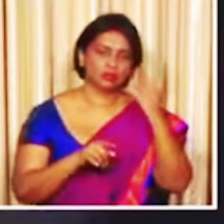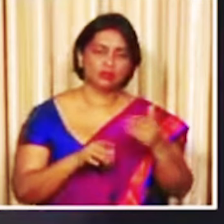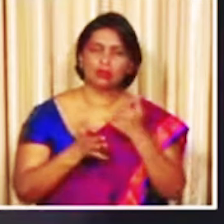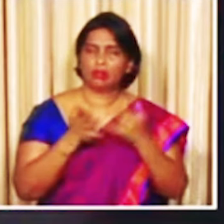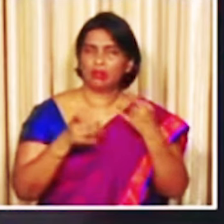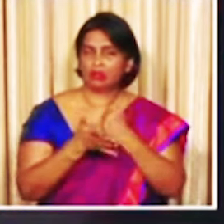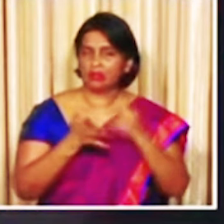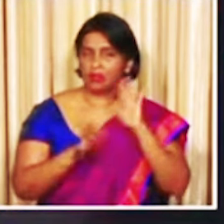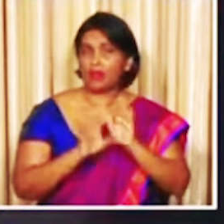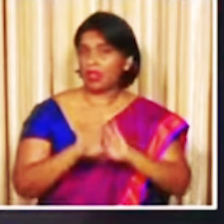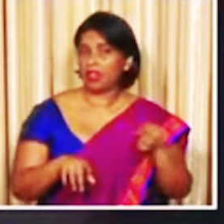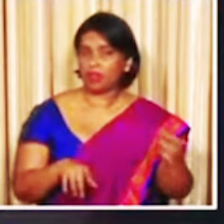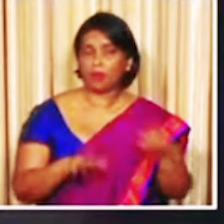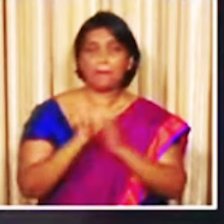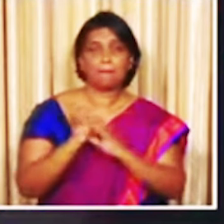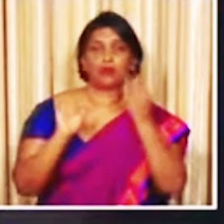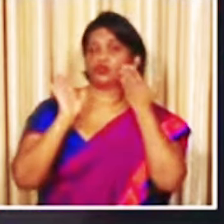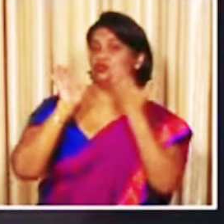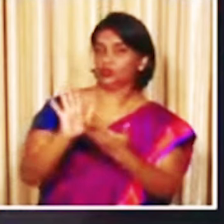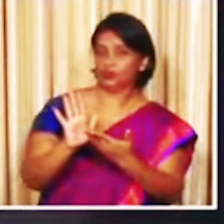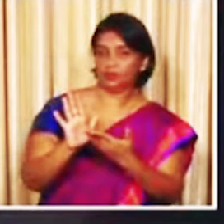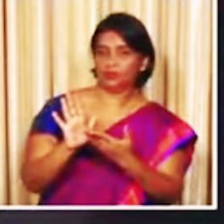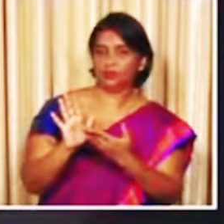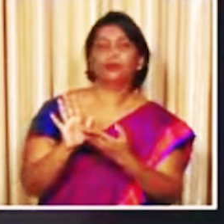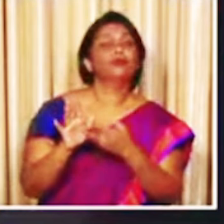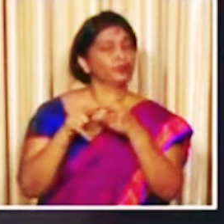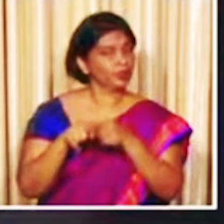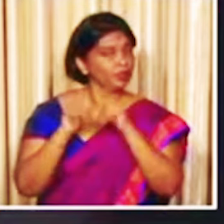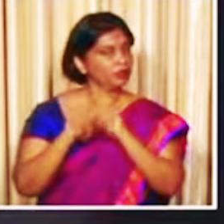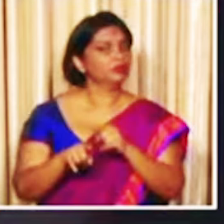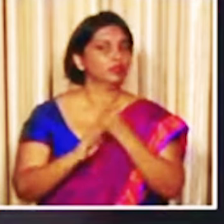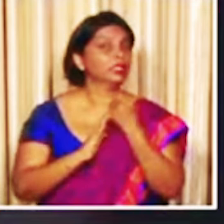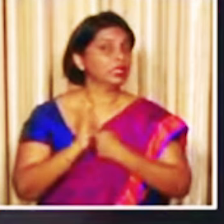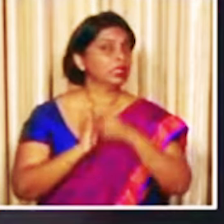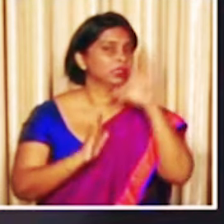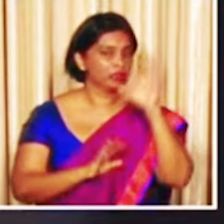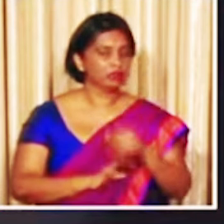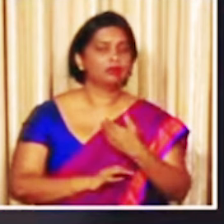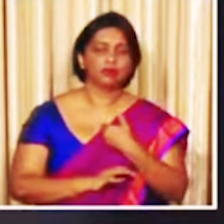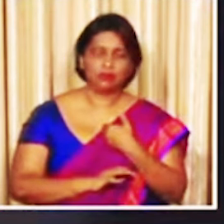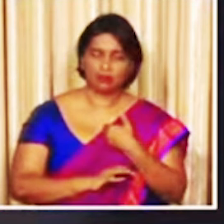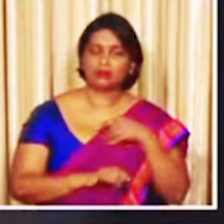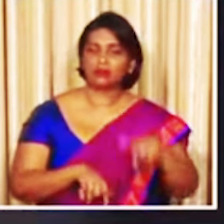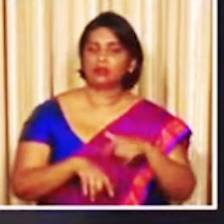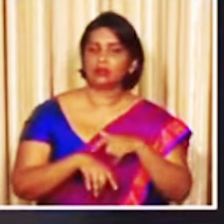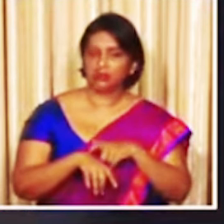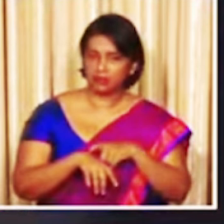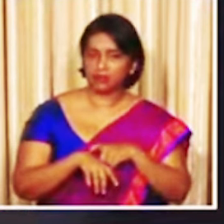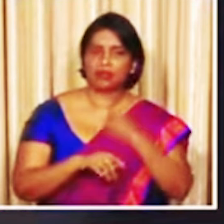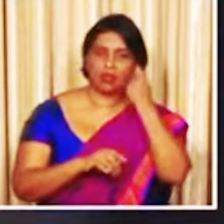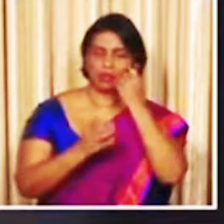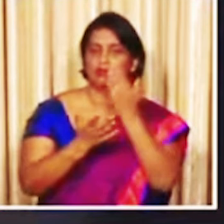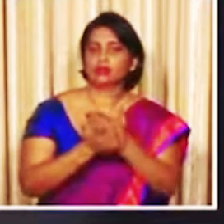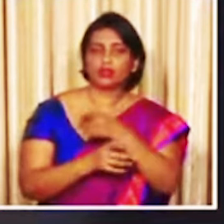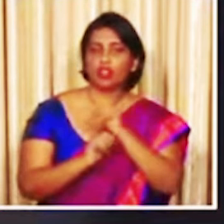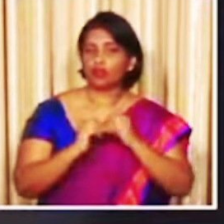ප්‍රයෝජනයට ලක්වෙච්ච දරුවන් මාධ්‍යයට නිරාවරණය කිරීම. ඒ සම්බන්ධයෙන්ද නීති ගේන්නයි කියනක මම මේ වෙලාවේ යෝජනා කරනවා. මොකද